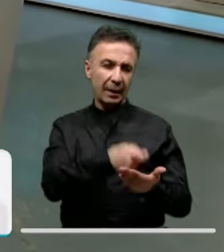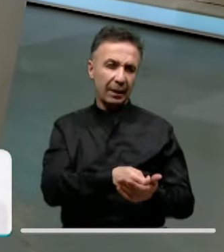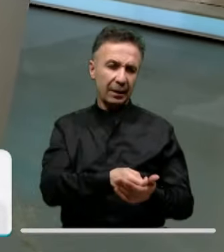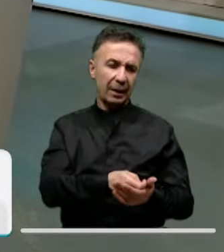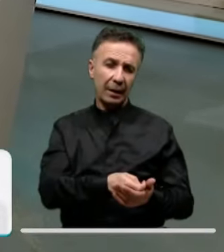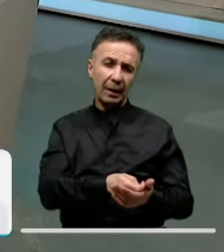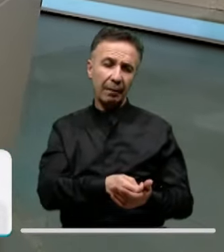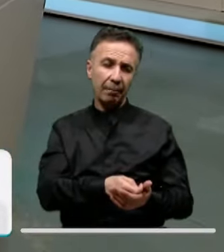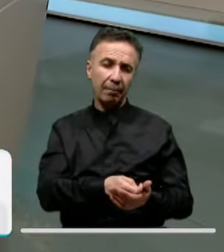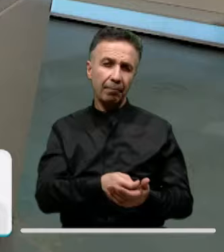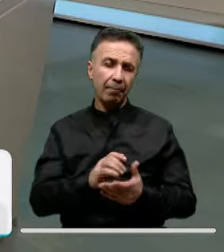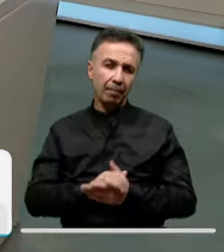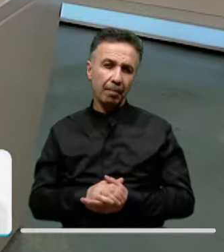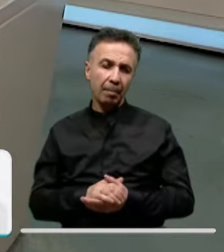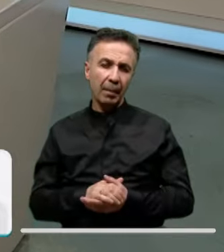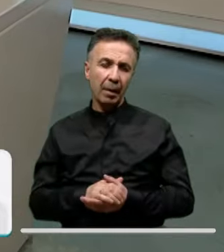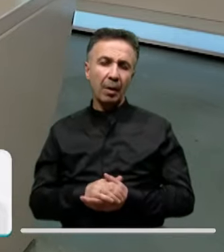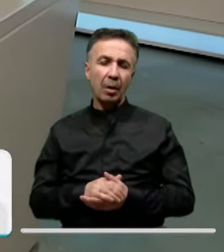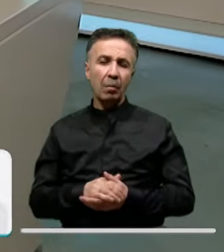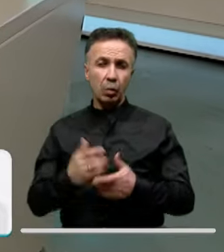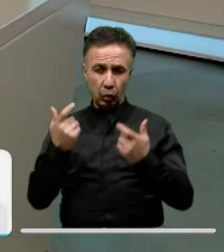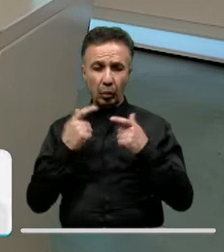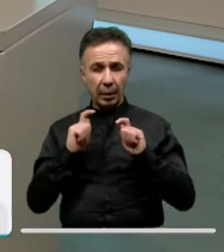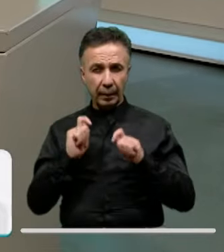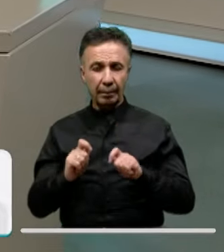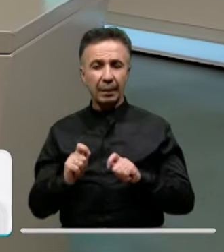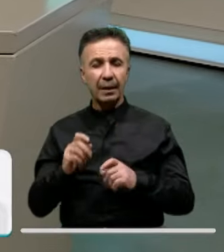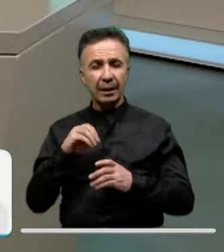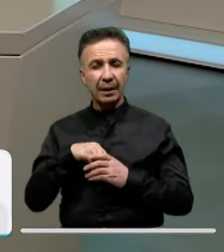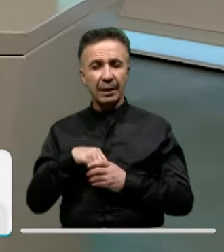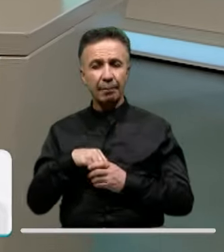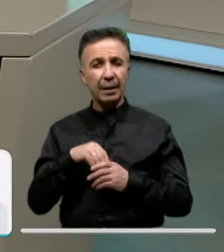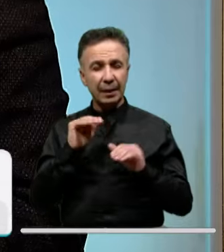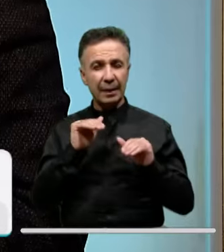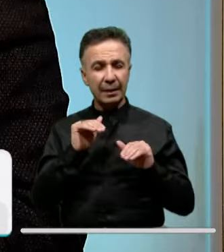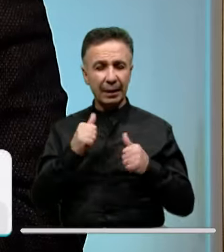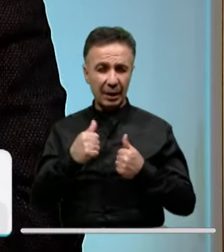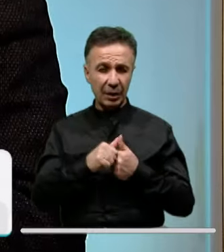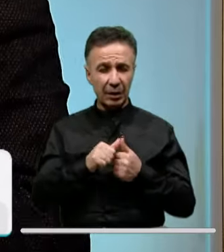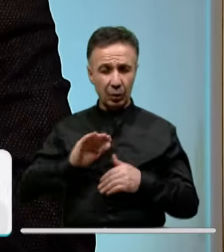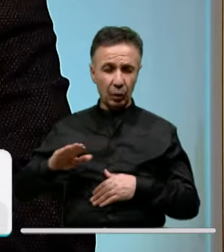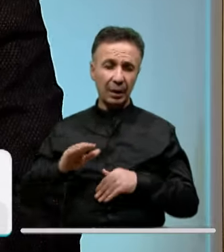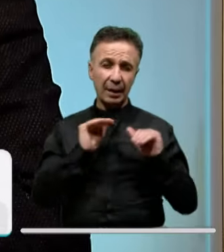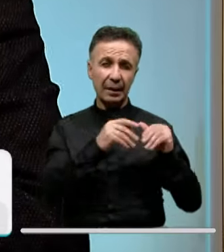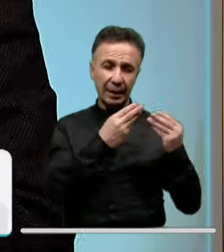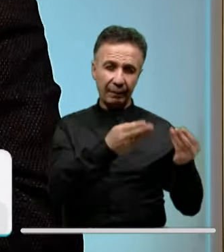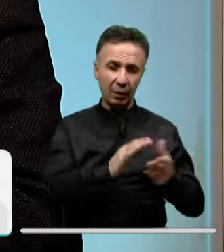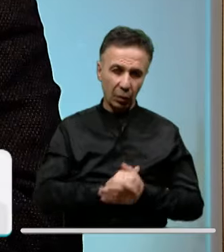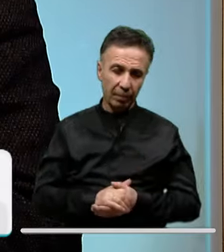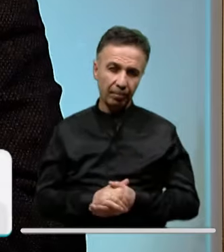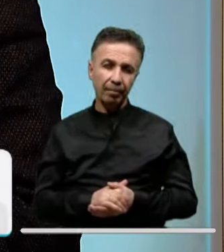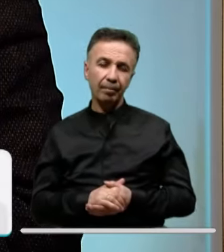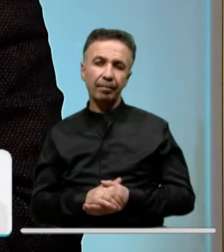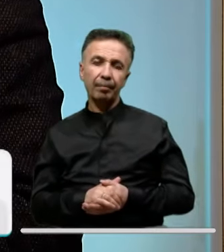görevinden sorumlu. Fakat eşler de bu yükümlülüğün yerine getirilmesine biri diğerine destek oluyorsa, ama onun onayı ve rızasıyla tabii ki.